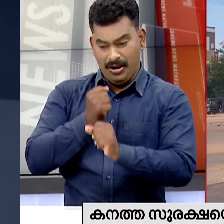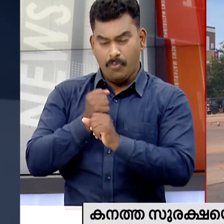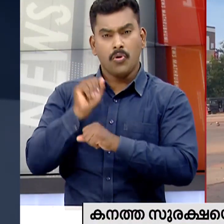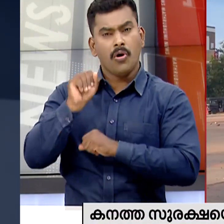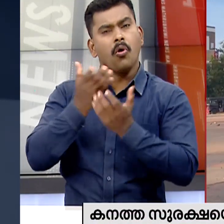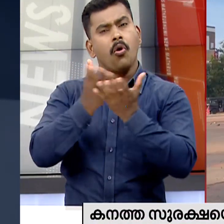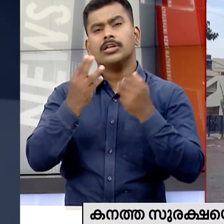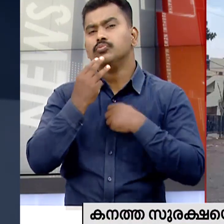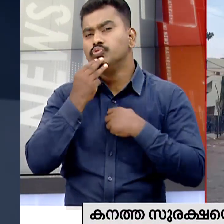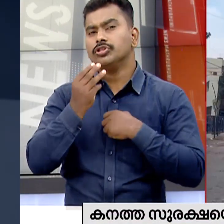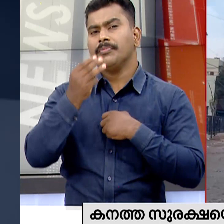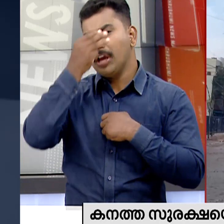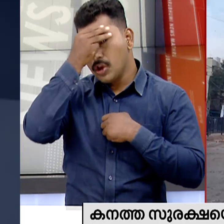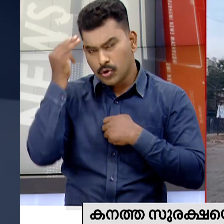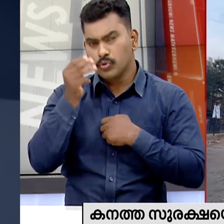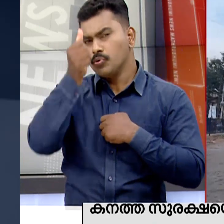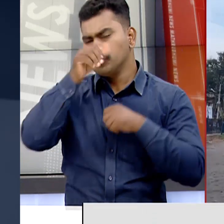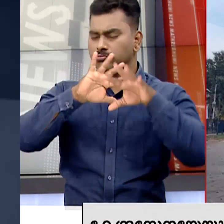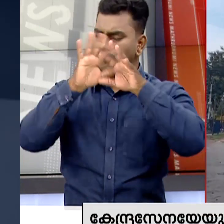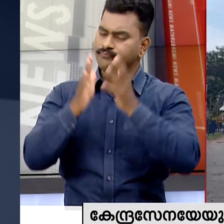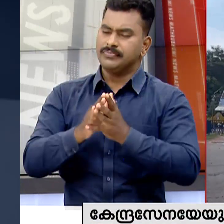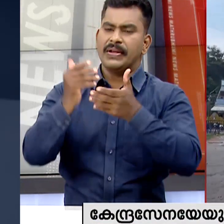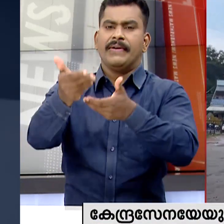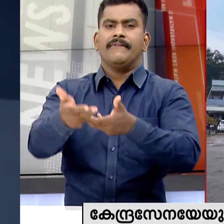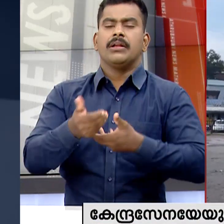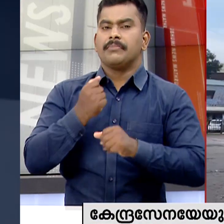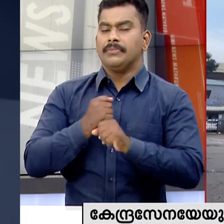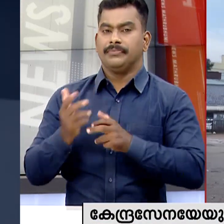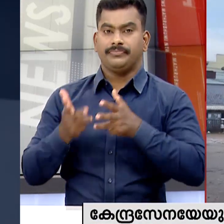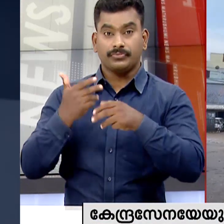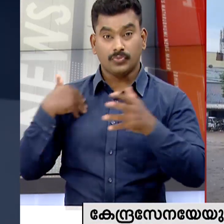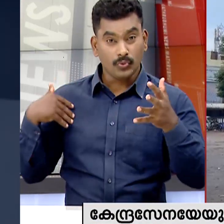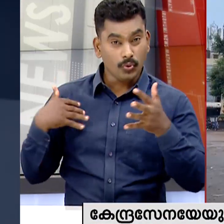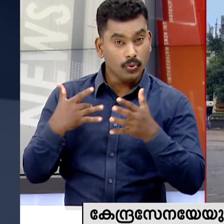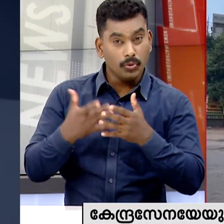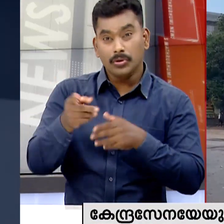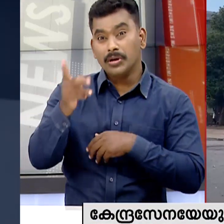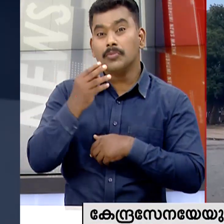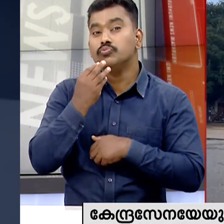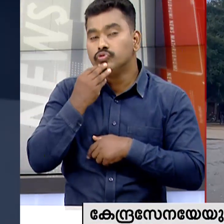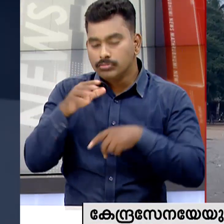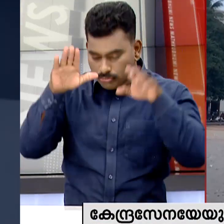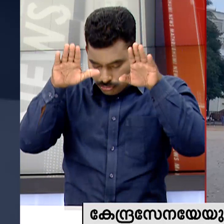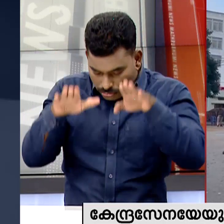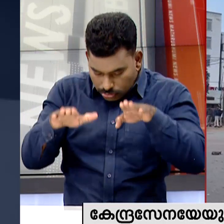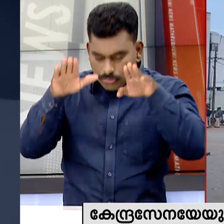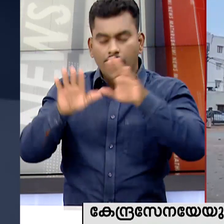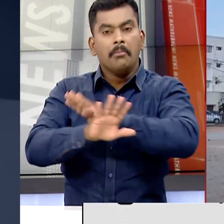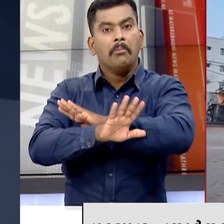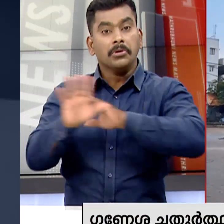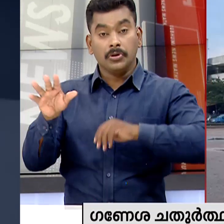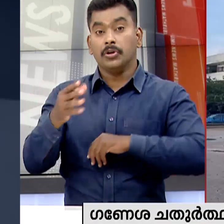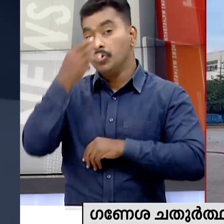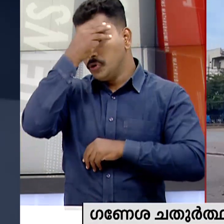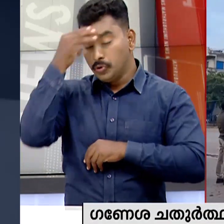എല്ലാ മതസ്ഥരുടെയും പരിപാടികൾ സംഘടിപ്പിക്കാമെന്നുമാണ് സർക്കാർ നിലപാട്. വർഷങ്ങളായി ഈദ്ഗാഹ് മാത്രം നടക്കുന്ന മൈതാനമാണ് ചാമരാജ്പേട്ടിലേത്.